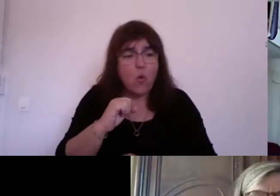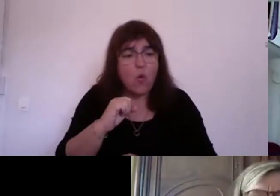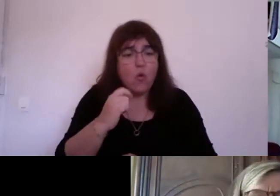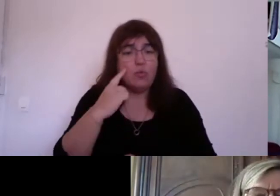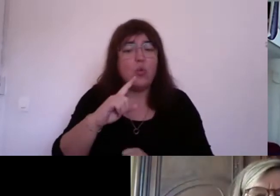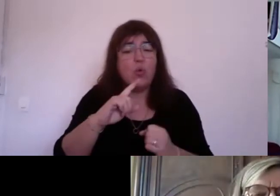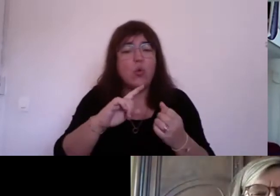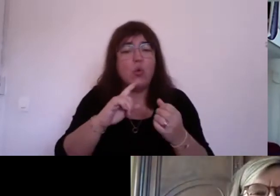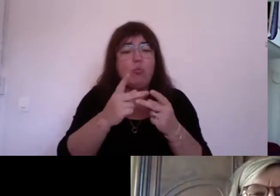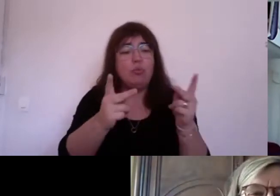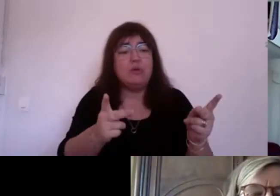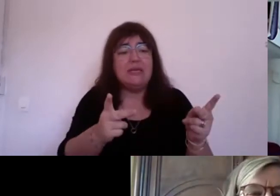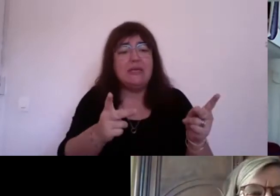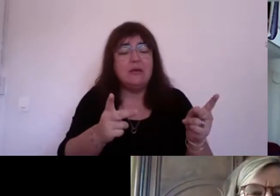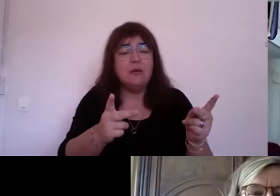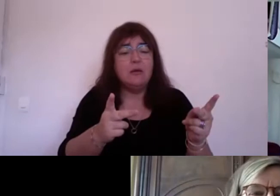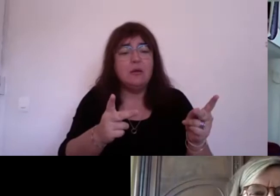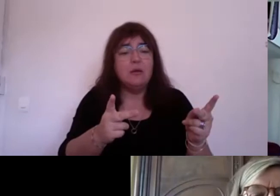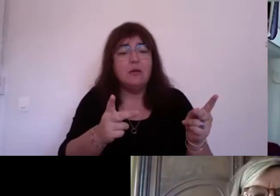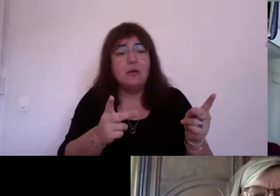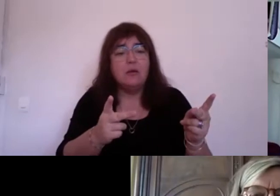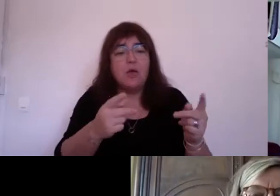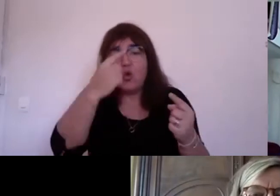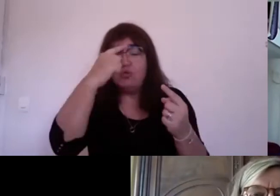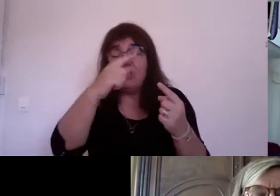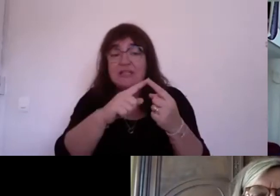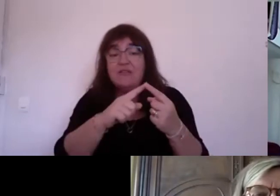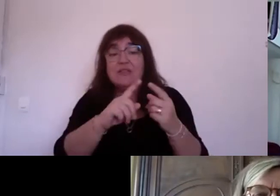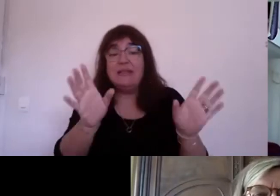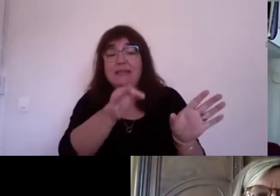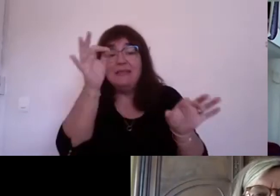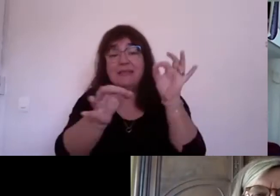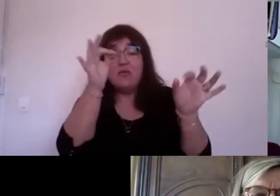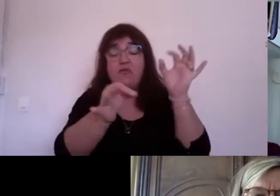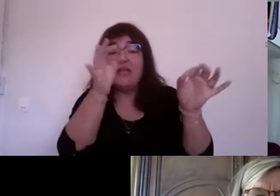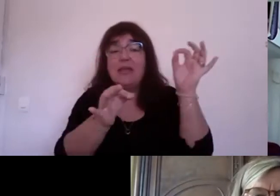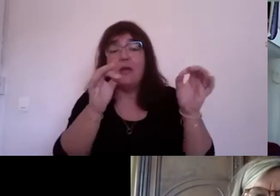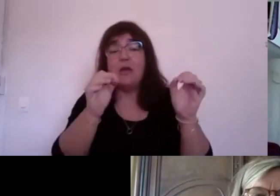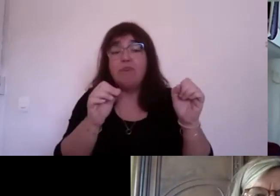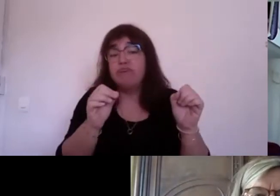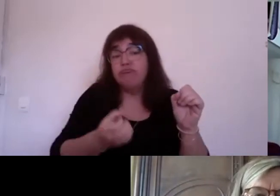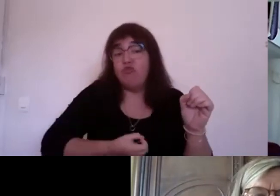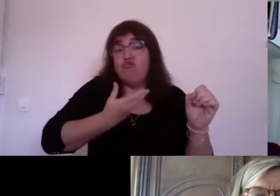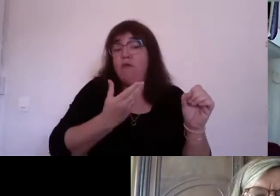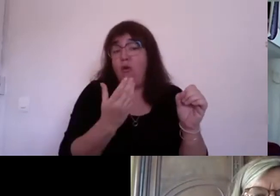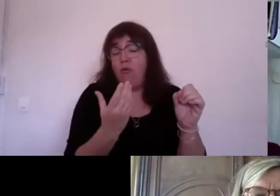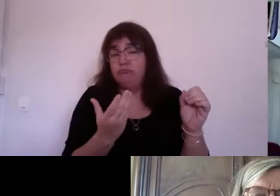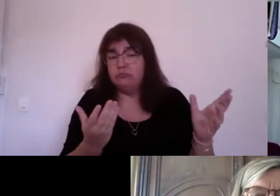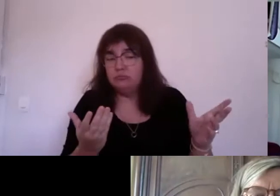monde, à faire abstraction de la vue pour aller à la rencontre d'une œuvre. Et donc, nous, notre expérience d'animation